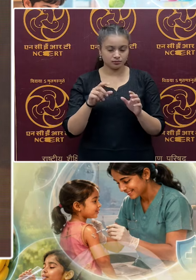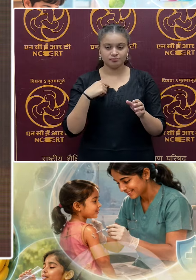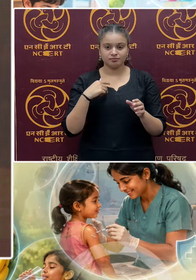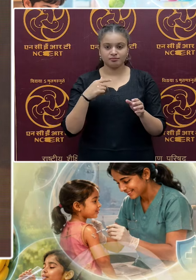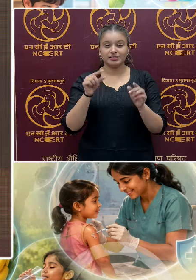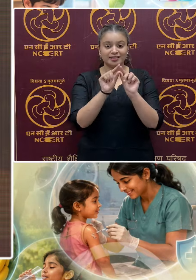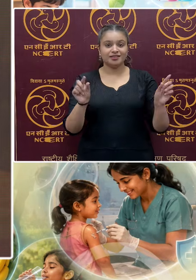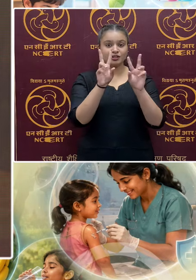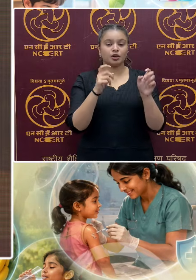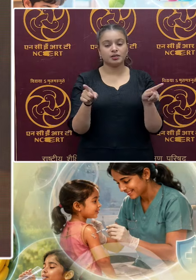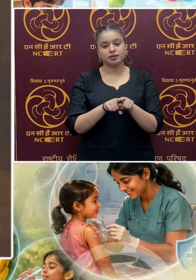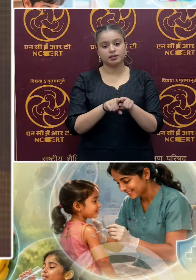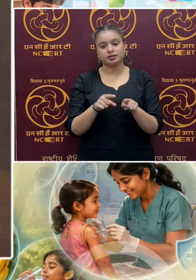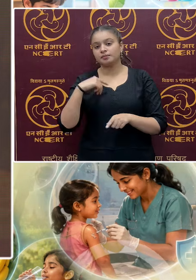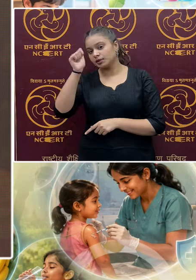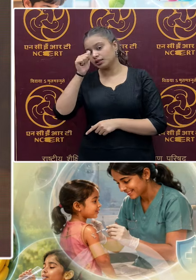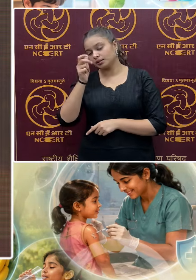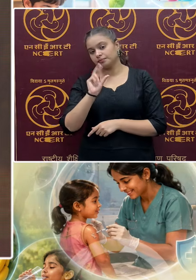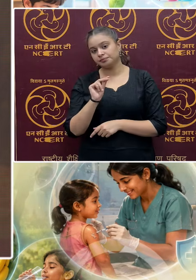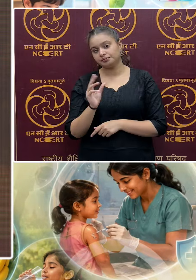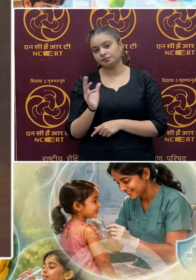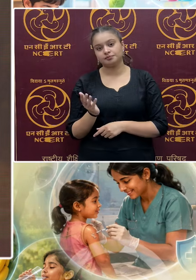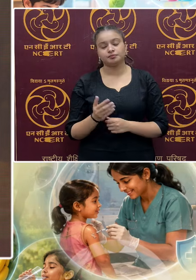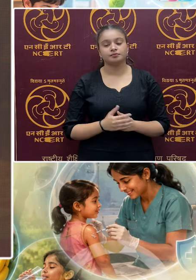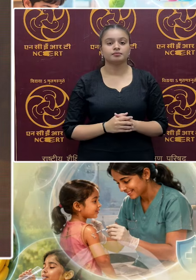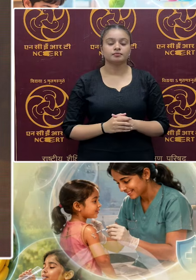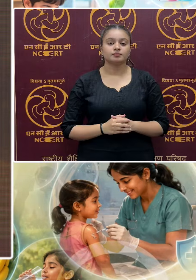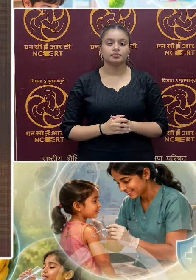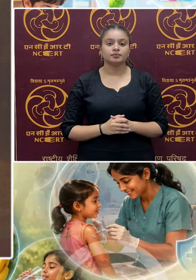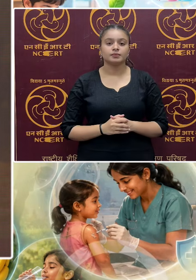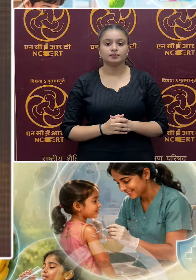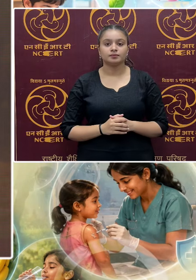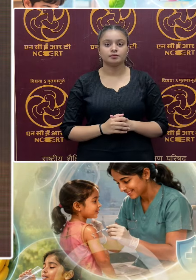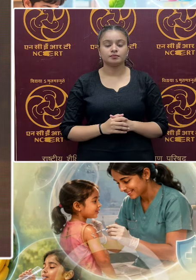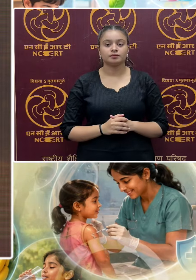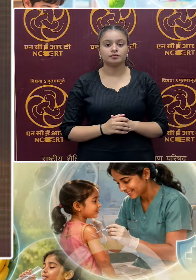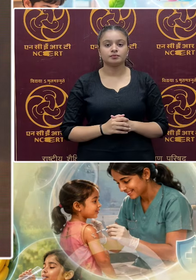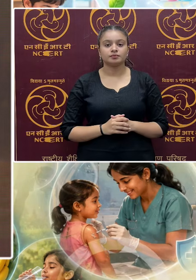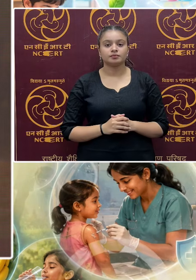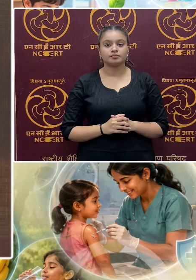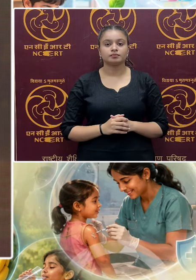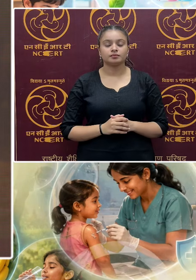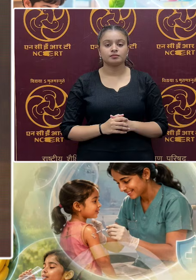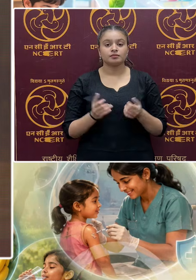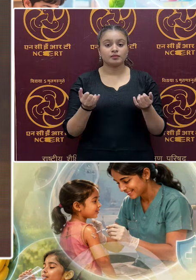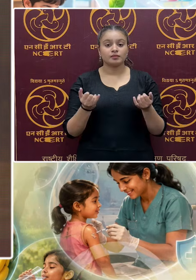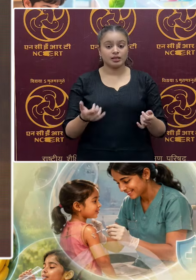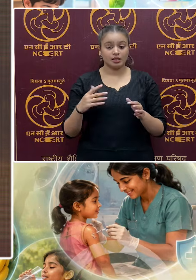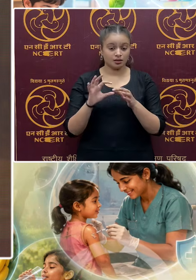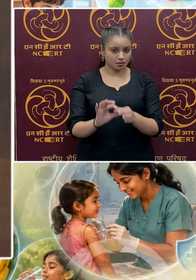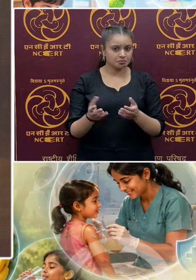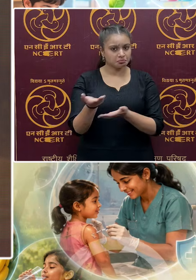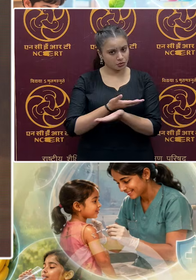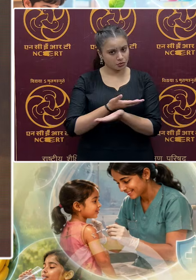संचारी एवं गैर संचारी रोग, रोकथाम और स्वस्थ जीवन शैली। आप इससे जुड़ी